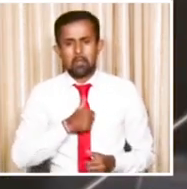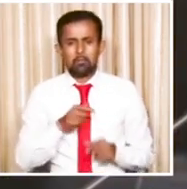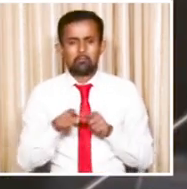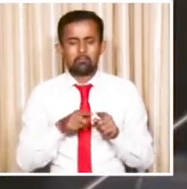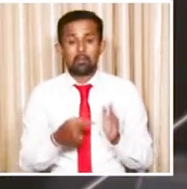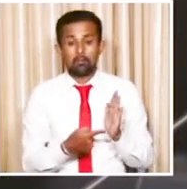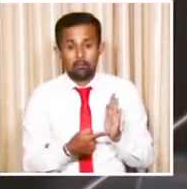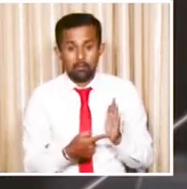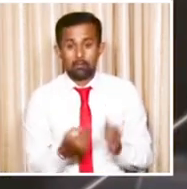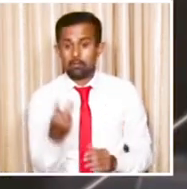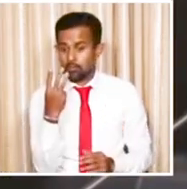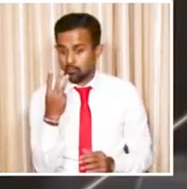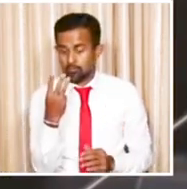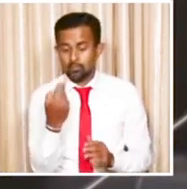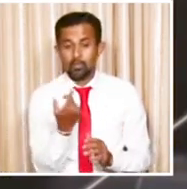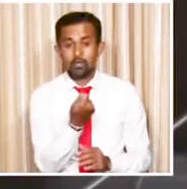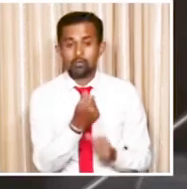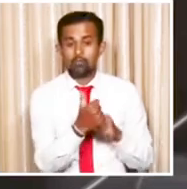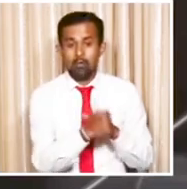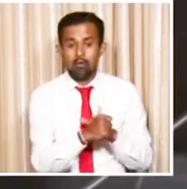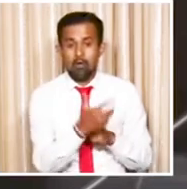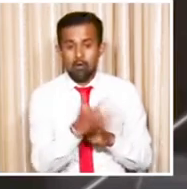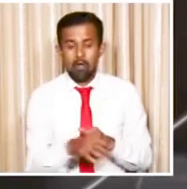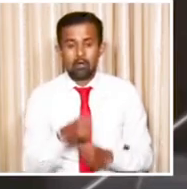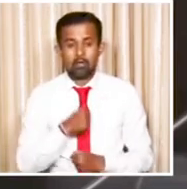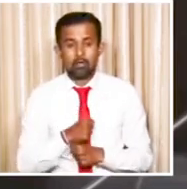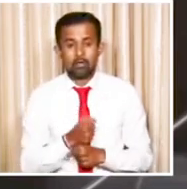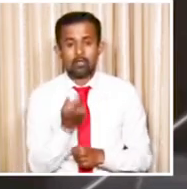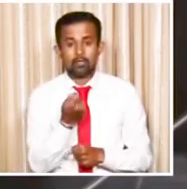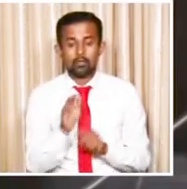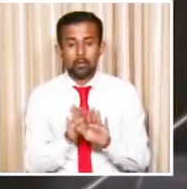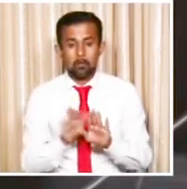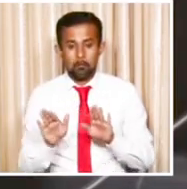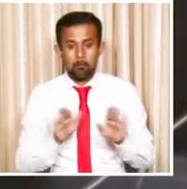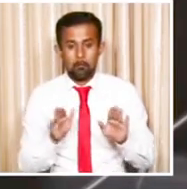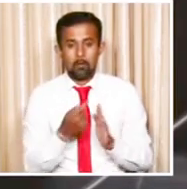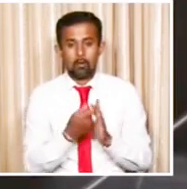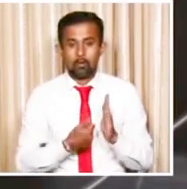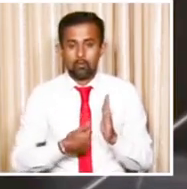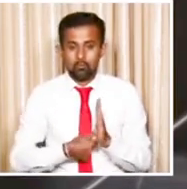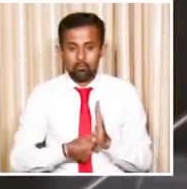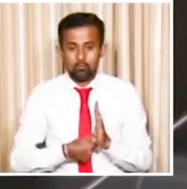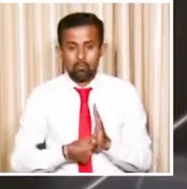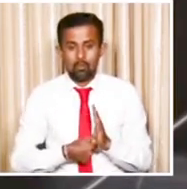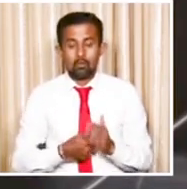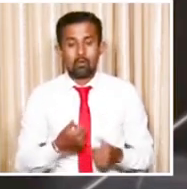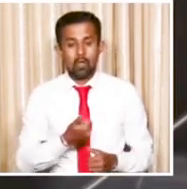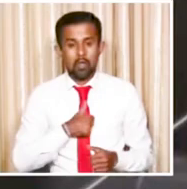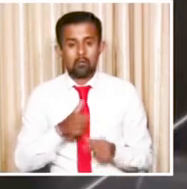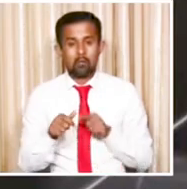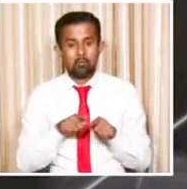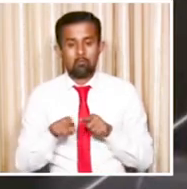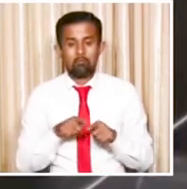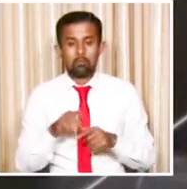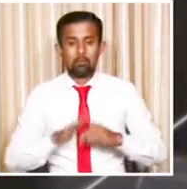ගහලා ට්‍රිලියන 3ක් දක්වා මුදල් අච්චු ගහලා ඒ වගේම රාජ්‍ය මූල්‍ය කළමනාකරණ පනත ඕන විදියට පාවිච්චි